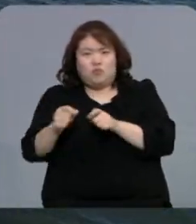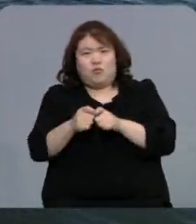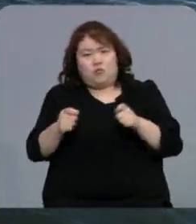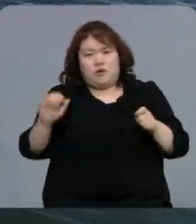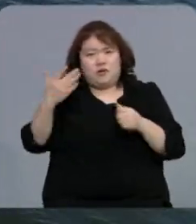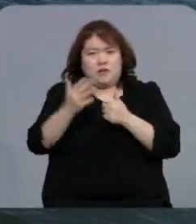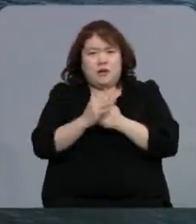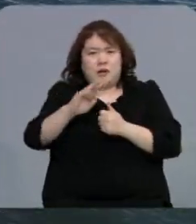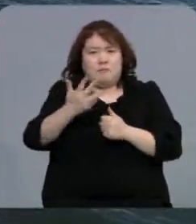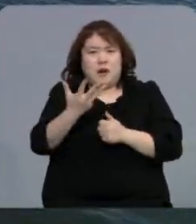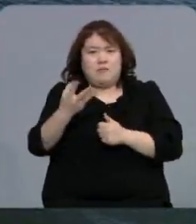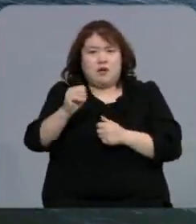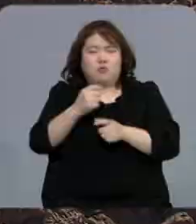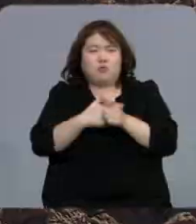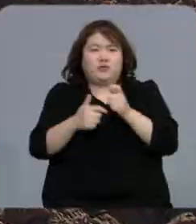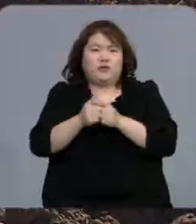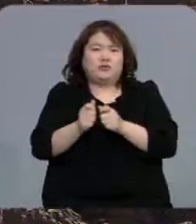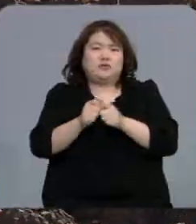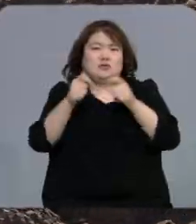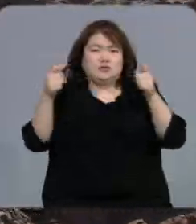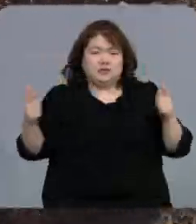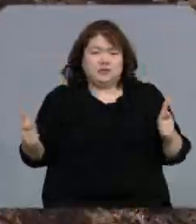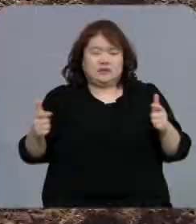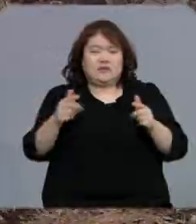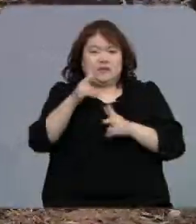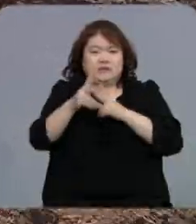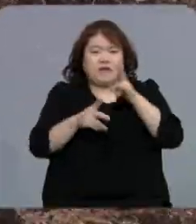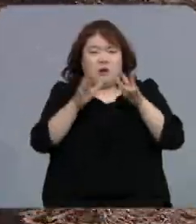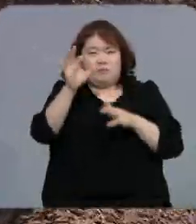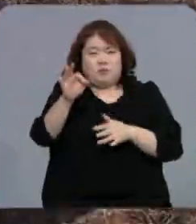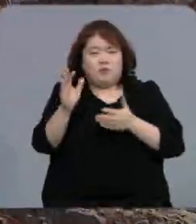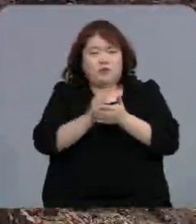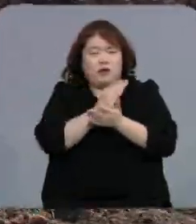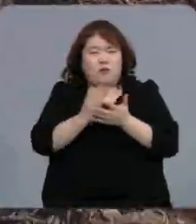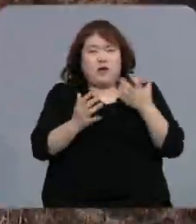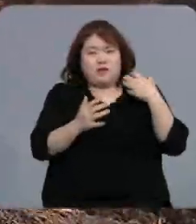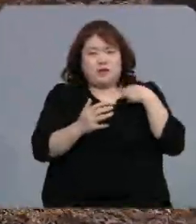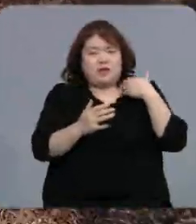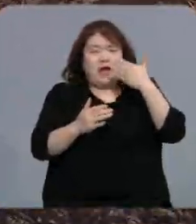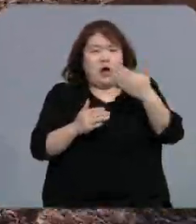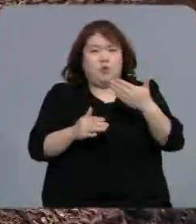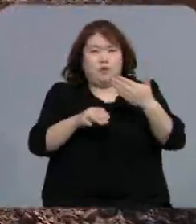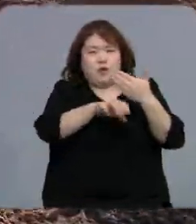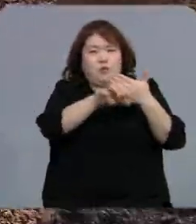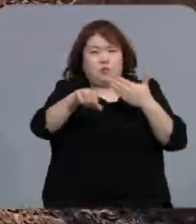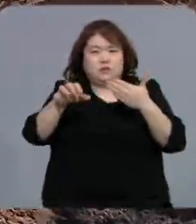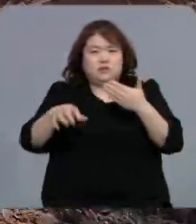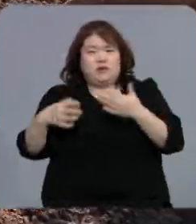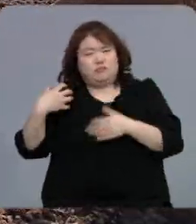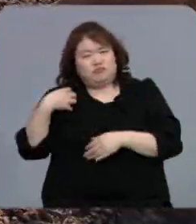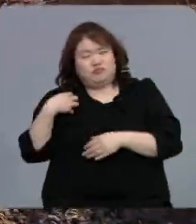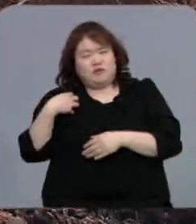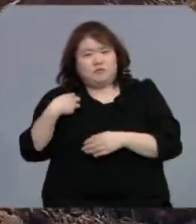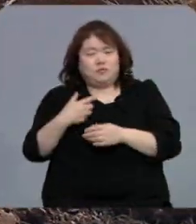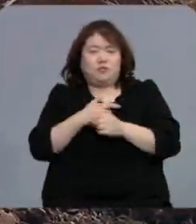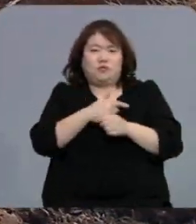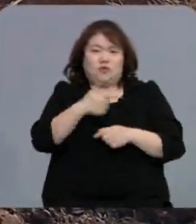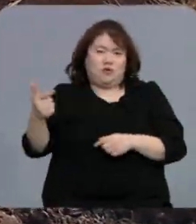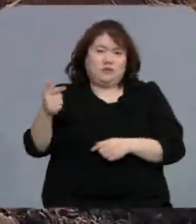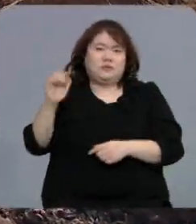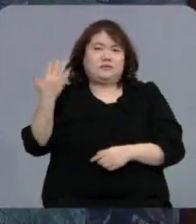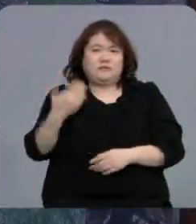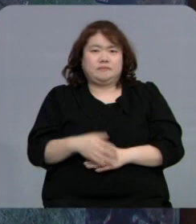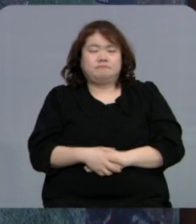사업비도 800억 원이나 늘었습니다. 사업 비용을 분담해야 하는 9개 사업 참여 기관들의 부담도 커질 수밖에